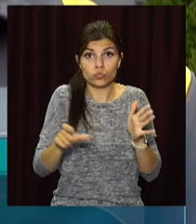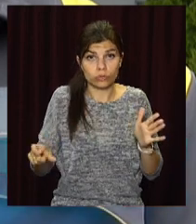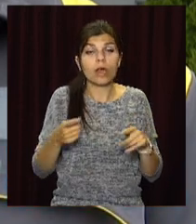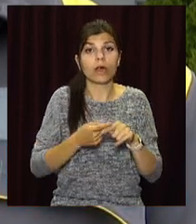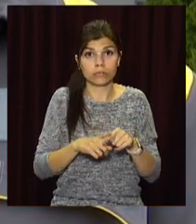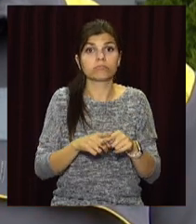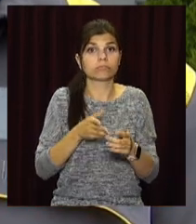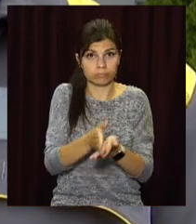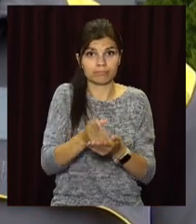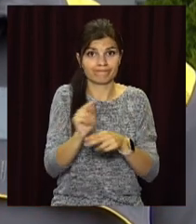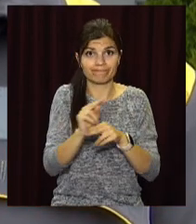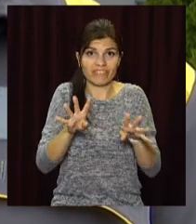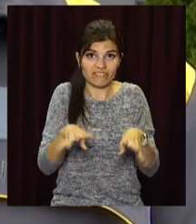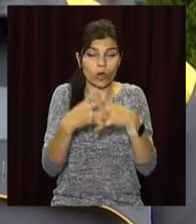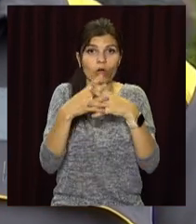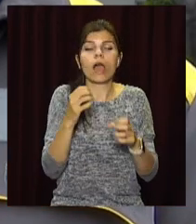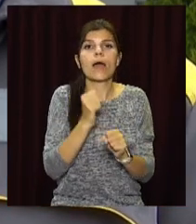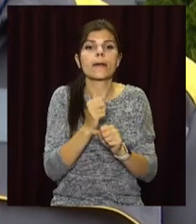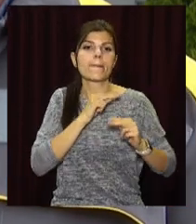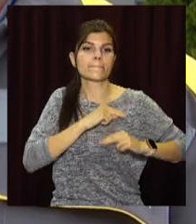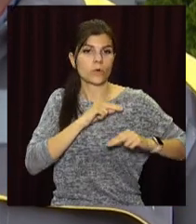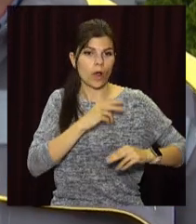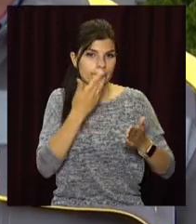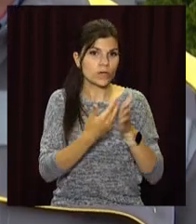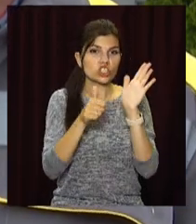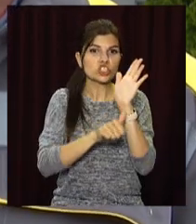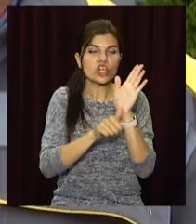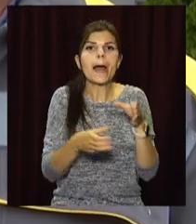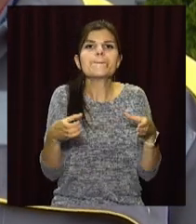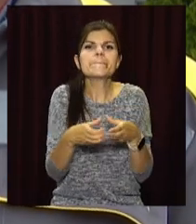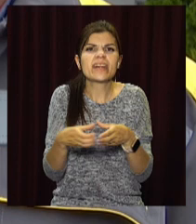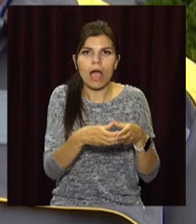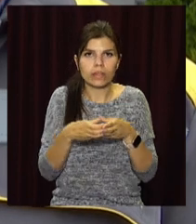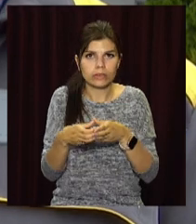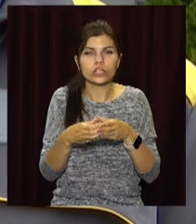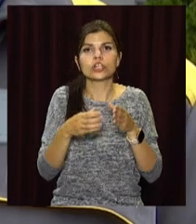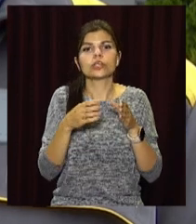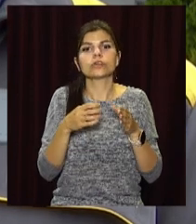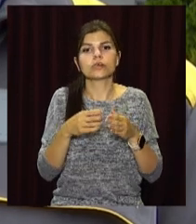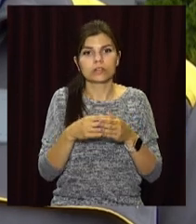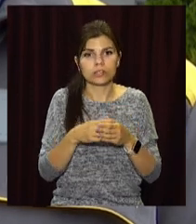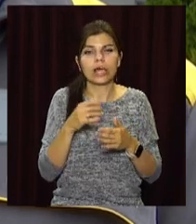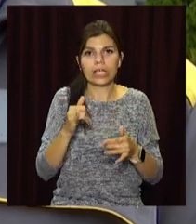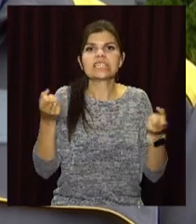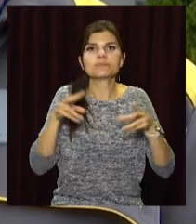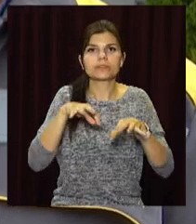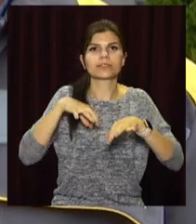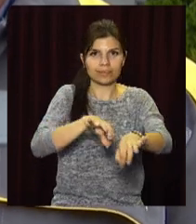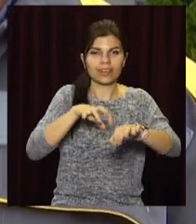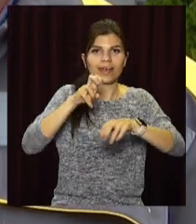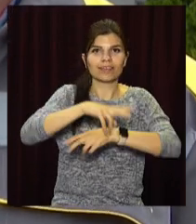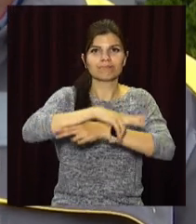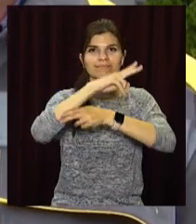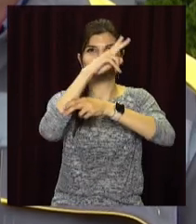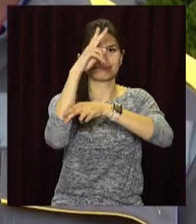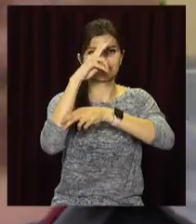даному напрямку. Працює порядка 60 бригад і 66 одиниць спецтехніки задіяно на